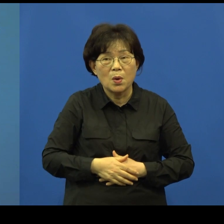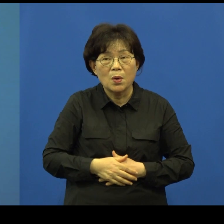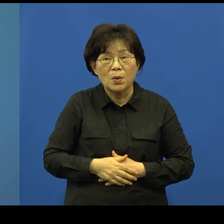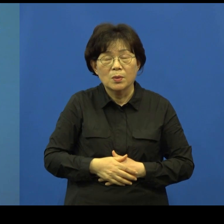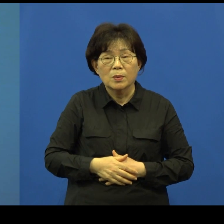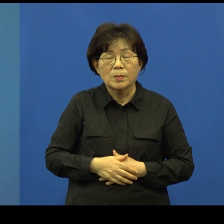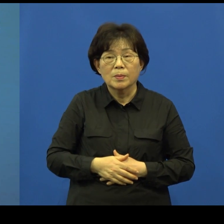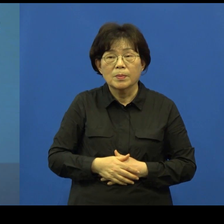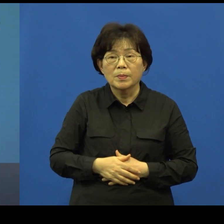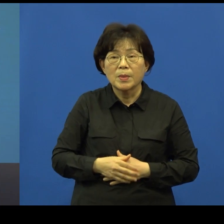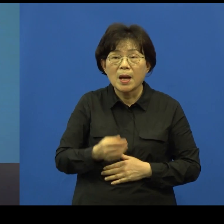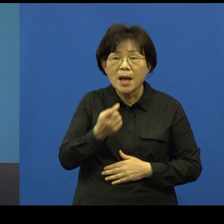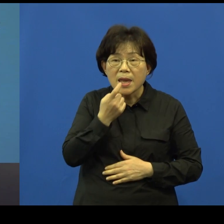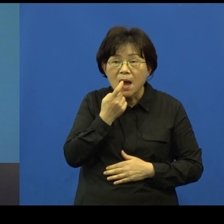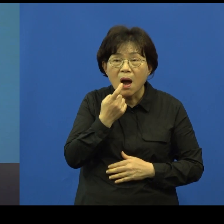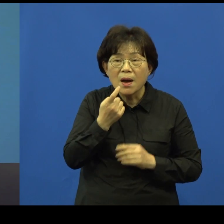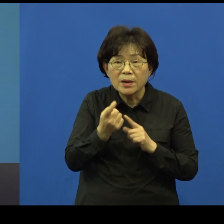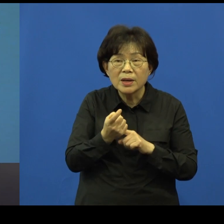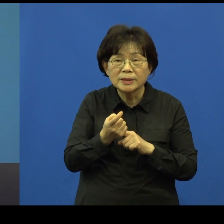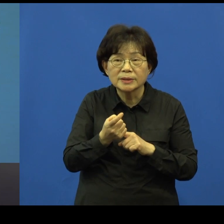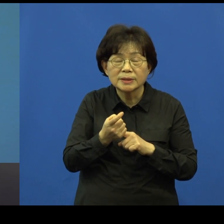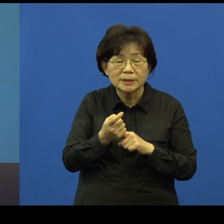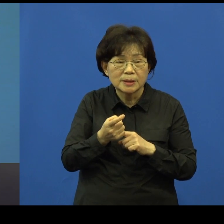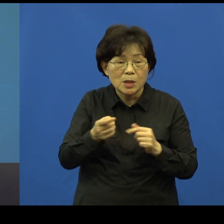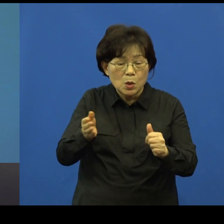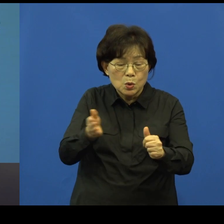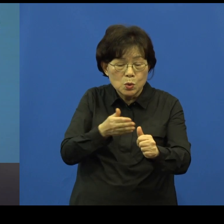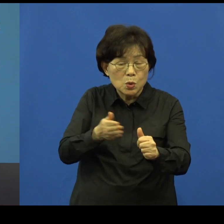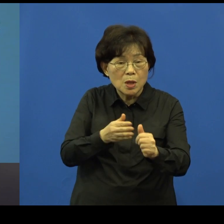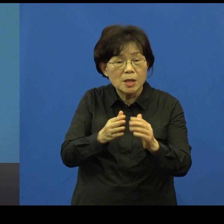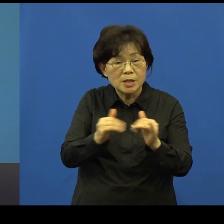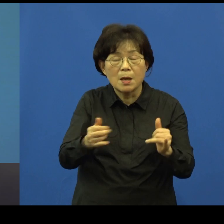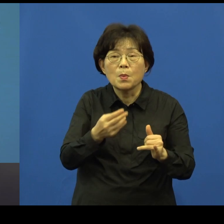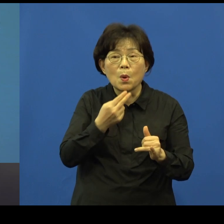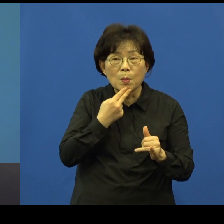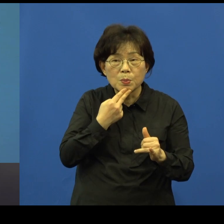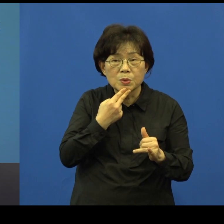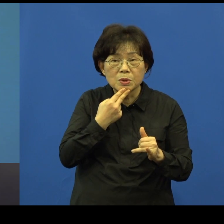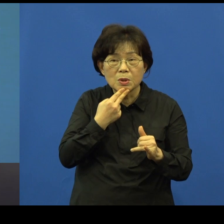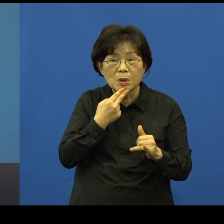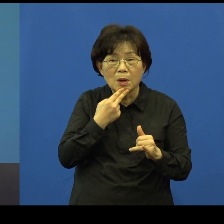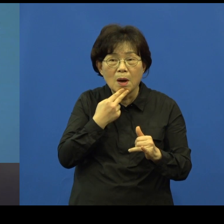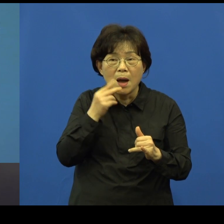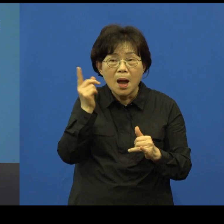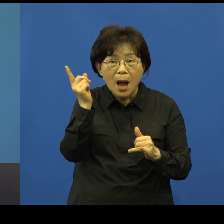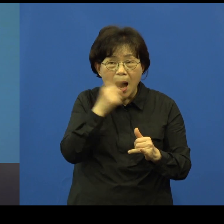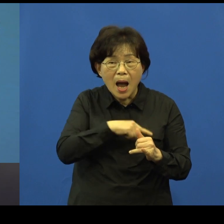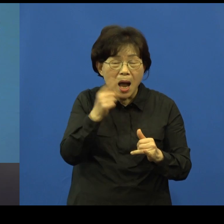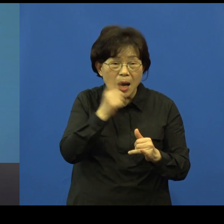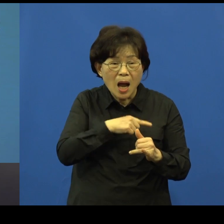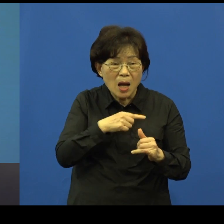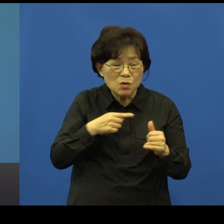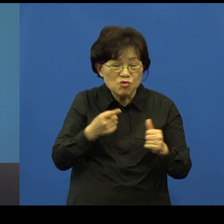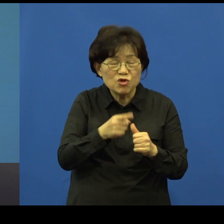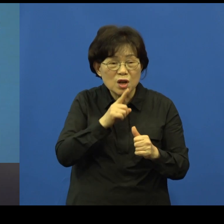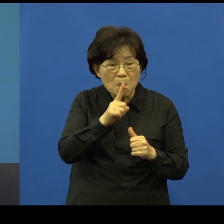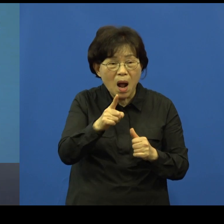3장 8절이죠. 혀는 능히 길들일 사람이 없나니 쉬지 않는 악이 막 그냥 나오는 거예요.